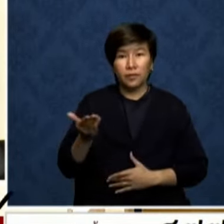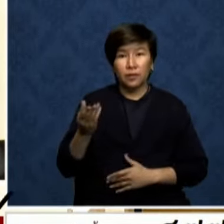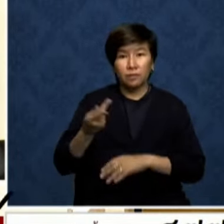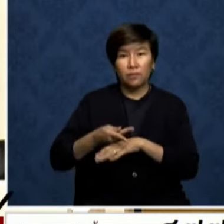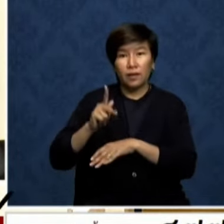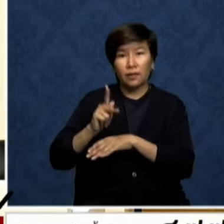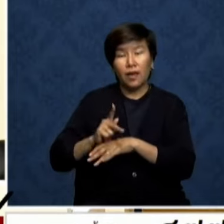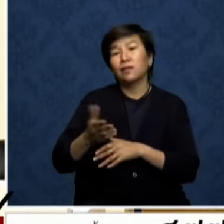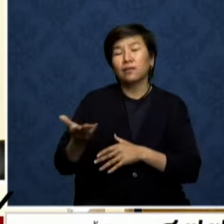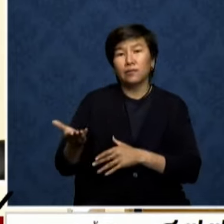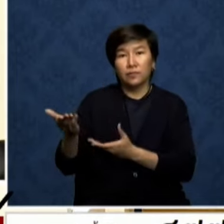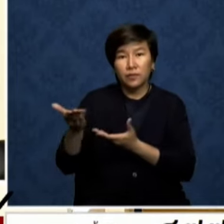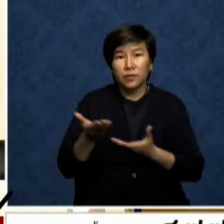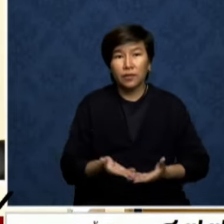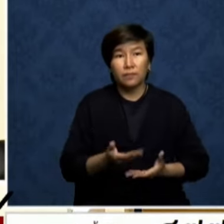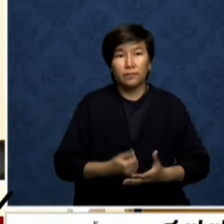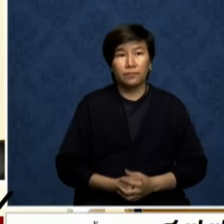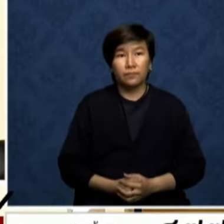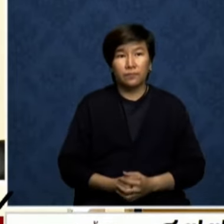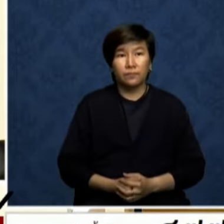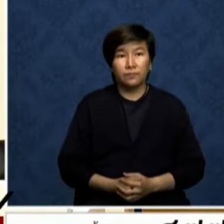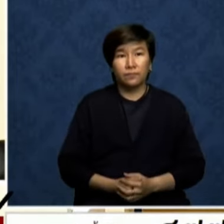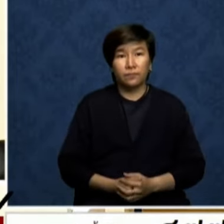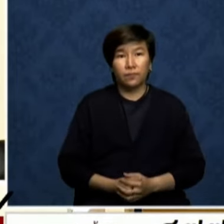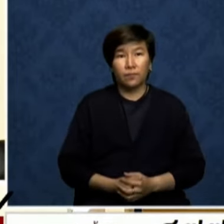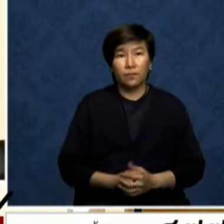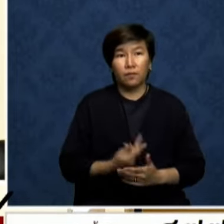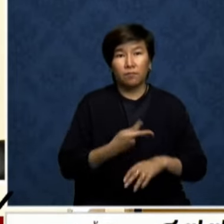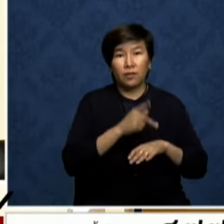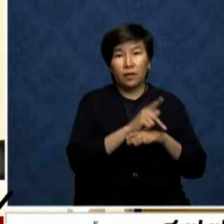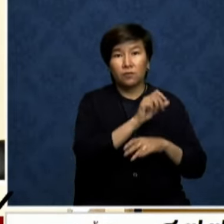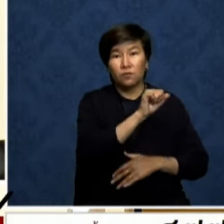ขอบุ ried ริinyl is